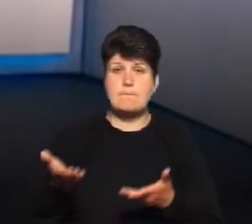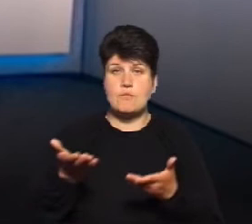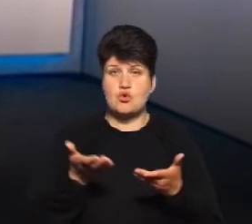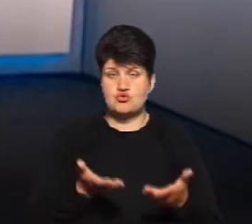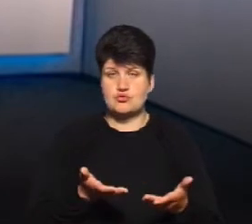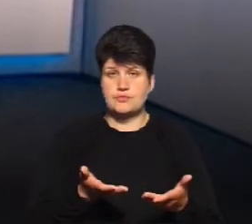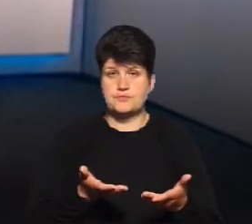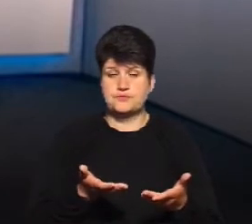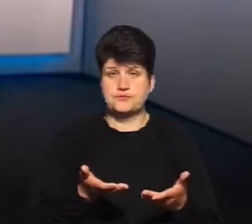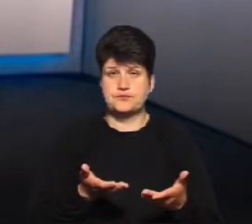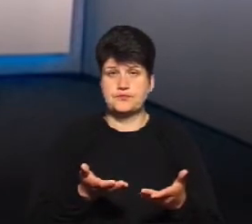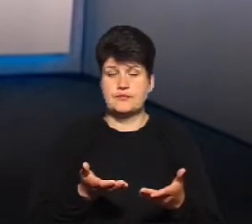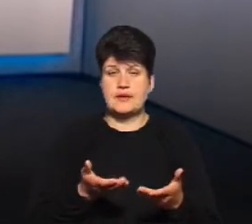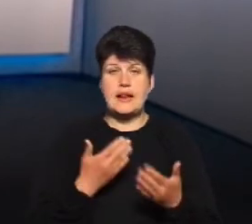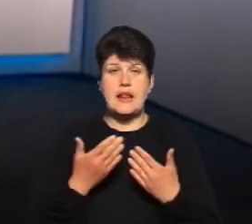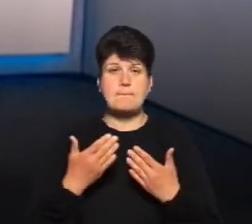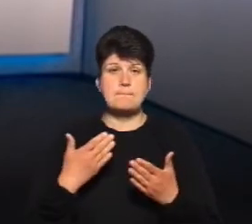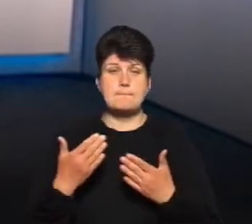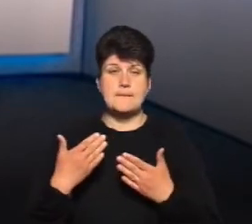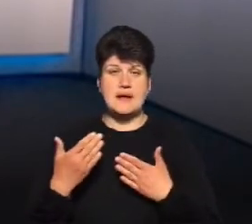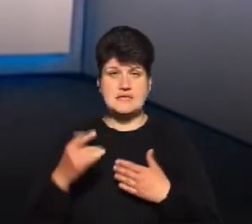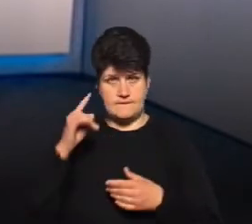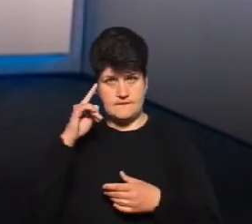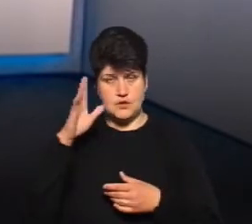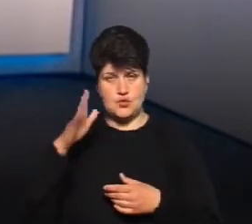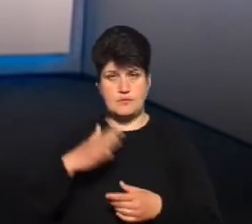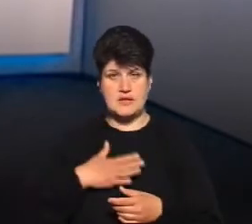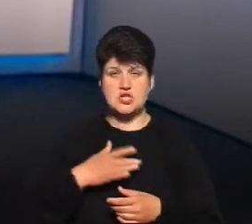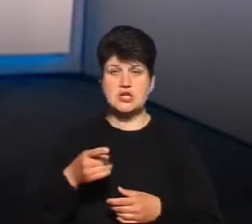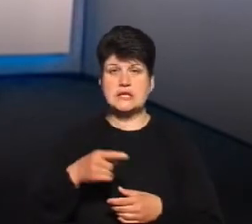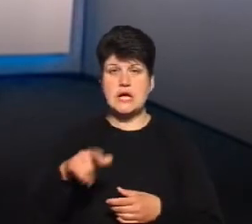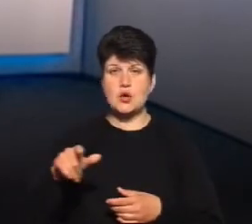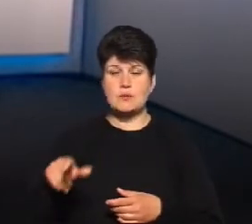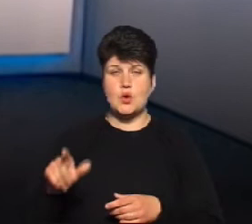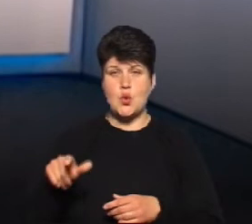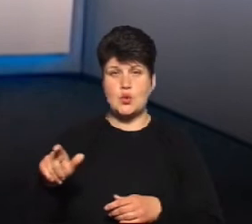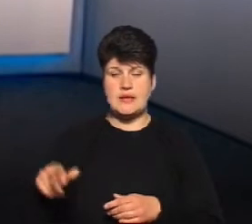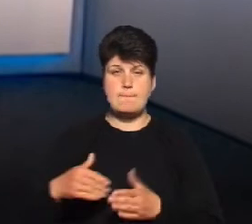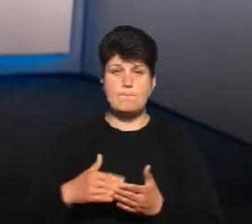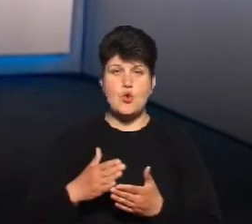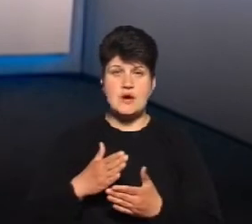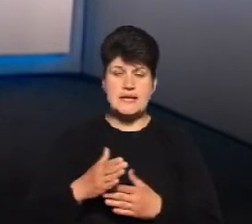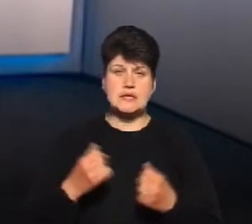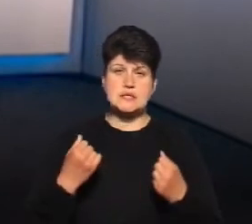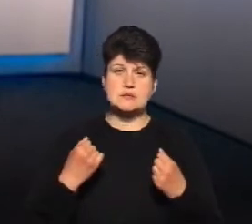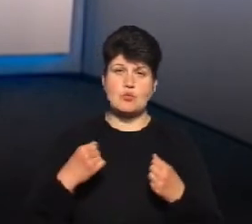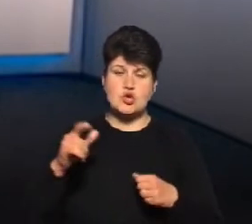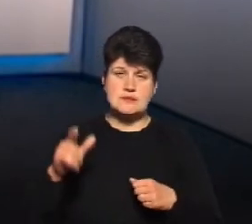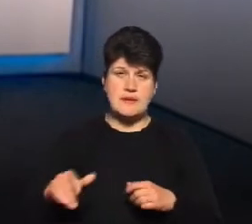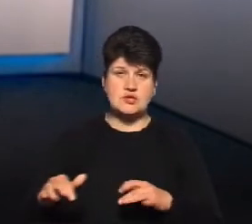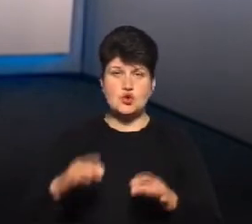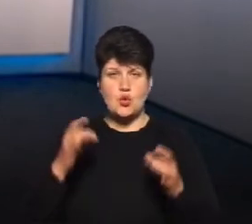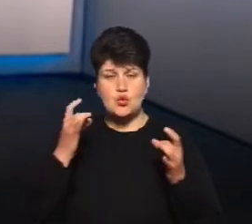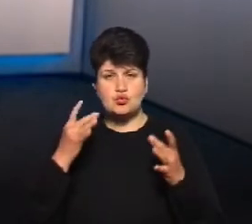такої бесіди відомих наших тернопільських людей. Це і політики, і спортсмени, і діячі культури та інші